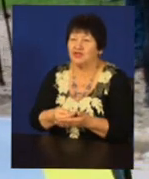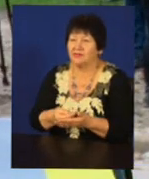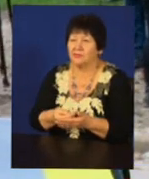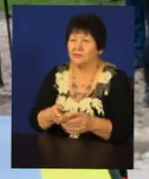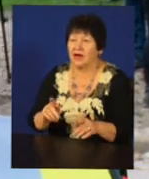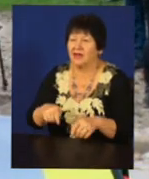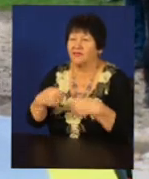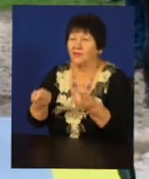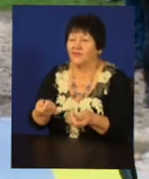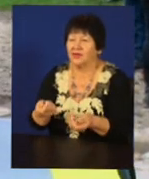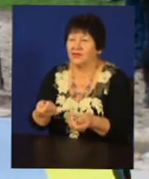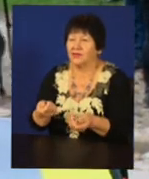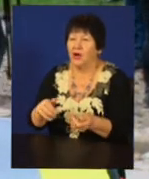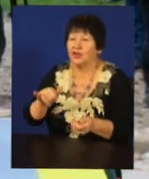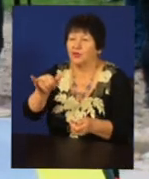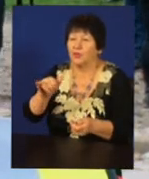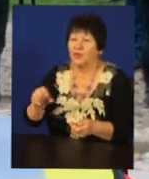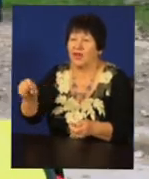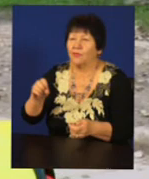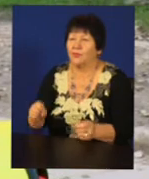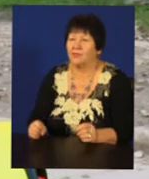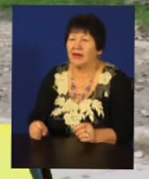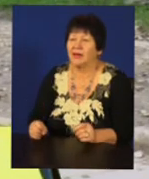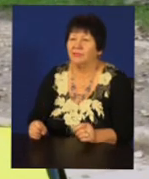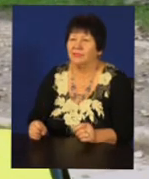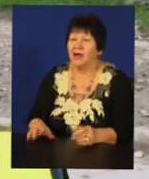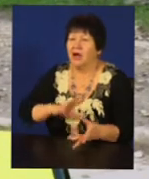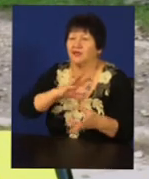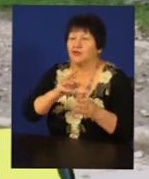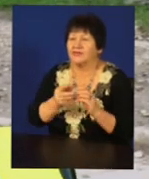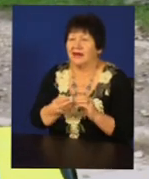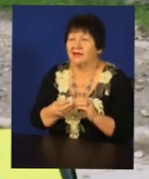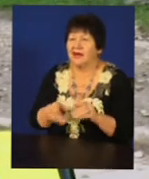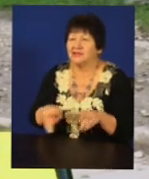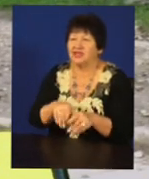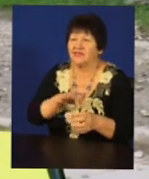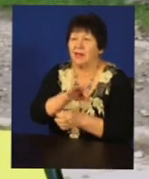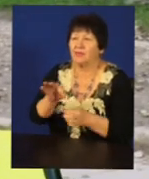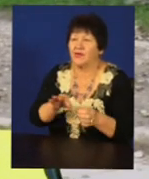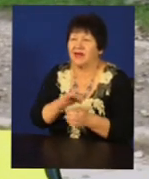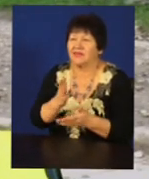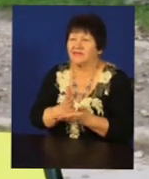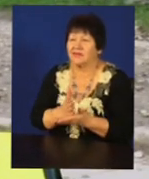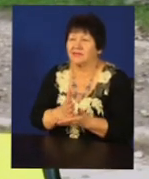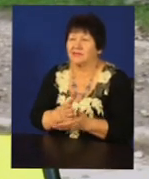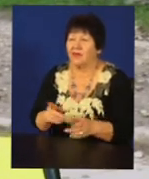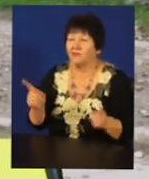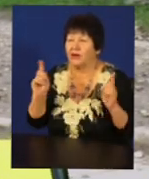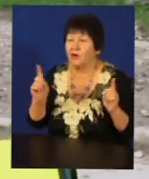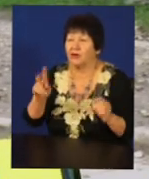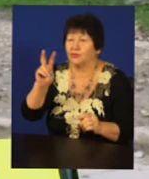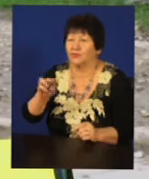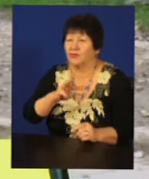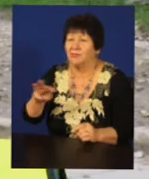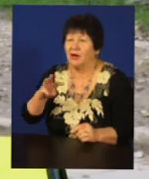care este oferit de către Uniunea Europeană și în total aceste proiecte sunt de o valoare de circa